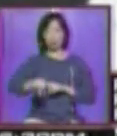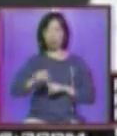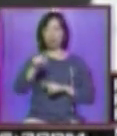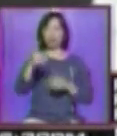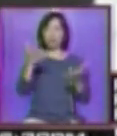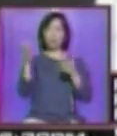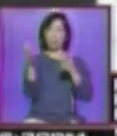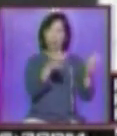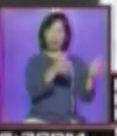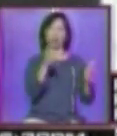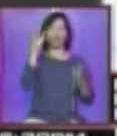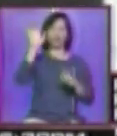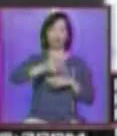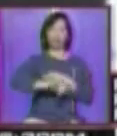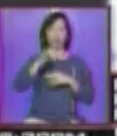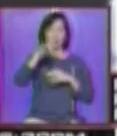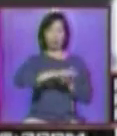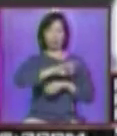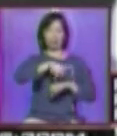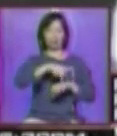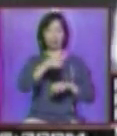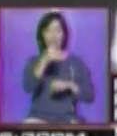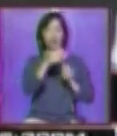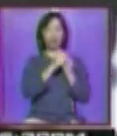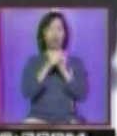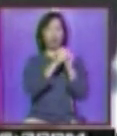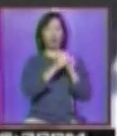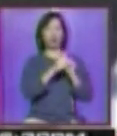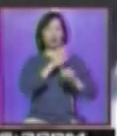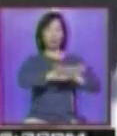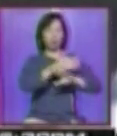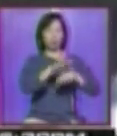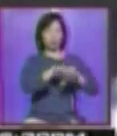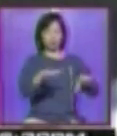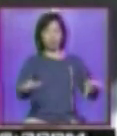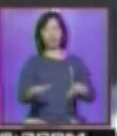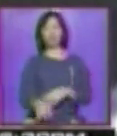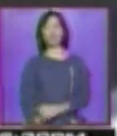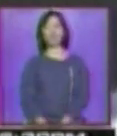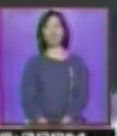Pilipinas para makapiling ang mga anak niya. Erwin Tulfo, News 5.